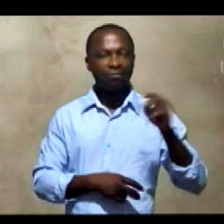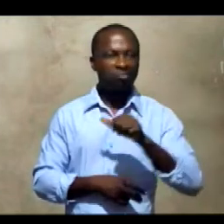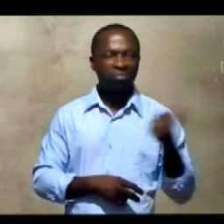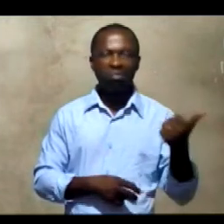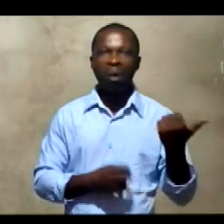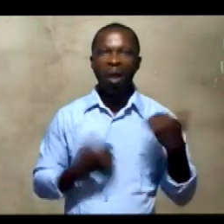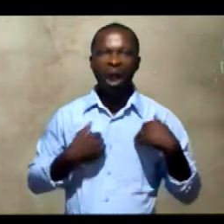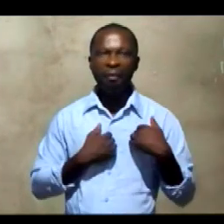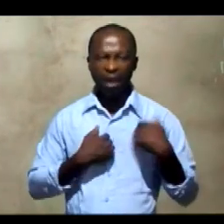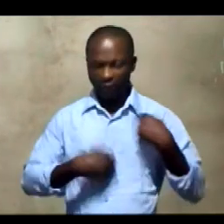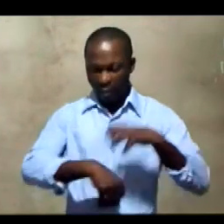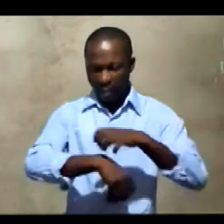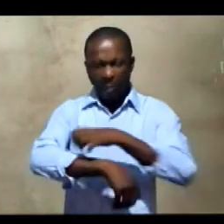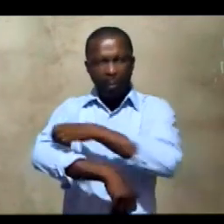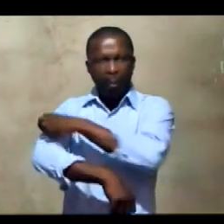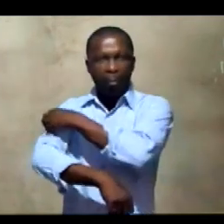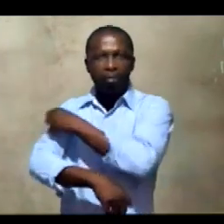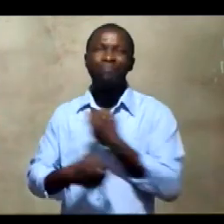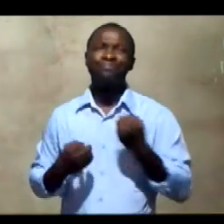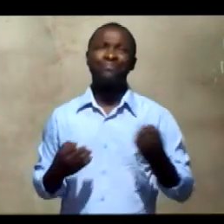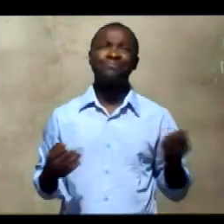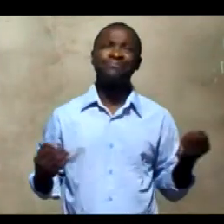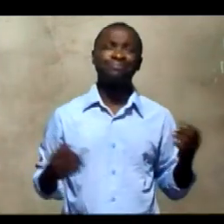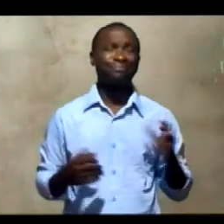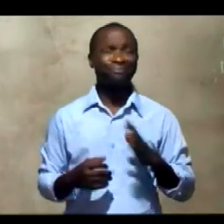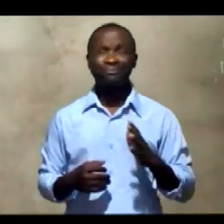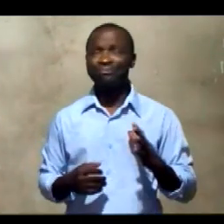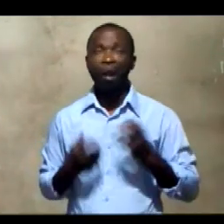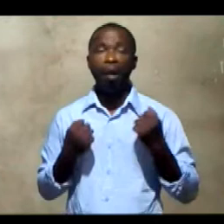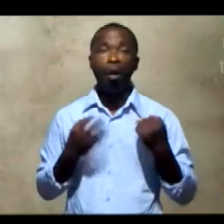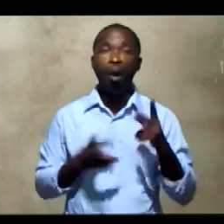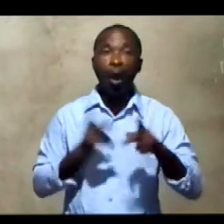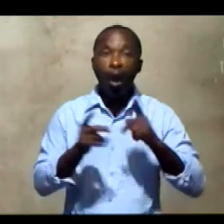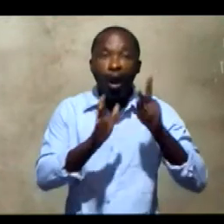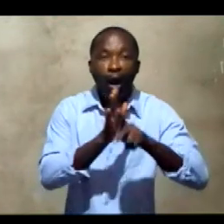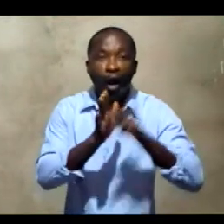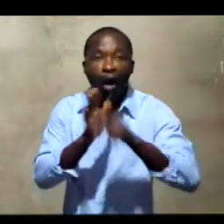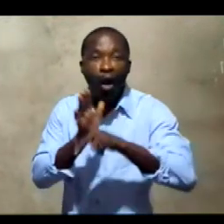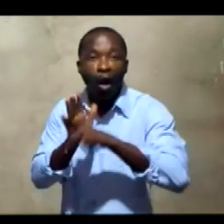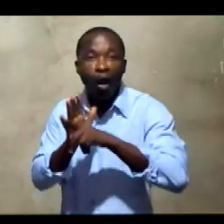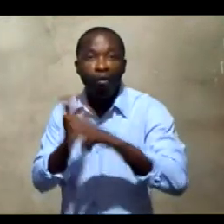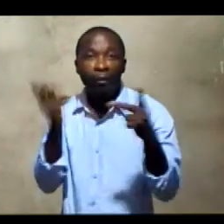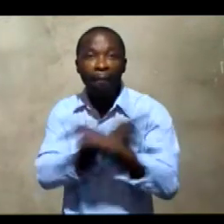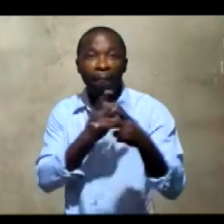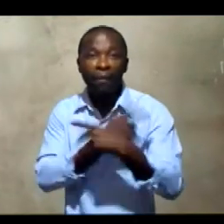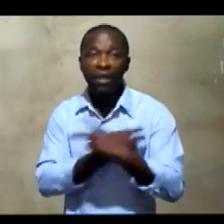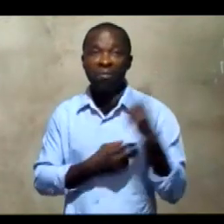à une demande mondiale croissante, un commerce illégal qui touche particulièrement les pays d'Afrique centrale et